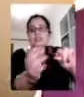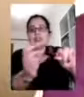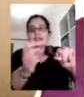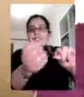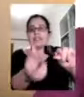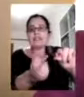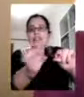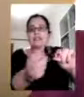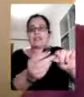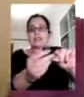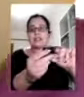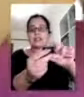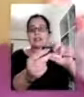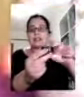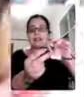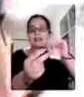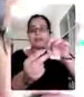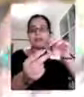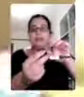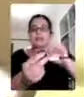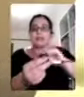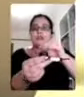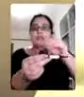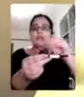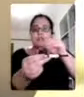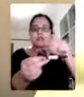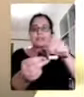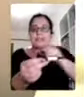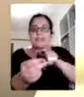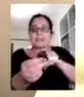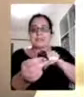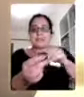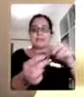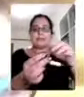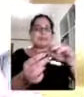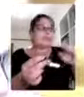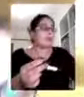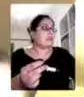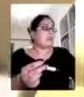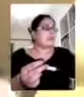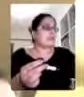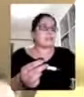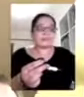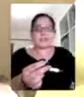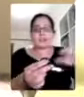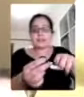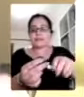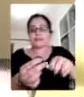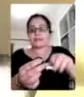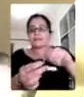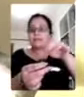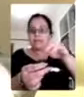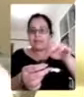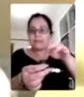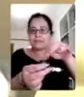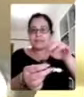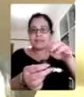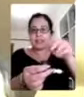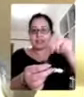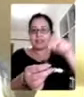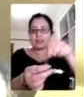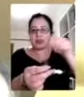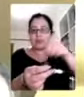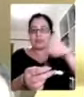hacmini dolduracak gevşek bir şekilde dolum yaptım. O yüzden şimdiden yarısı bitti. Yarısı bitince